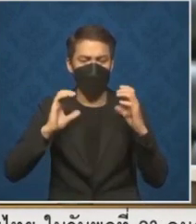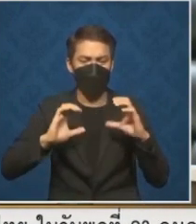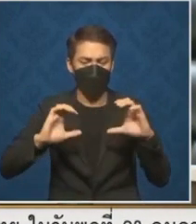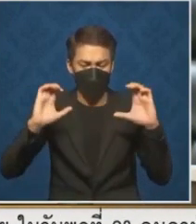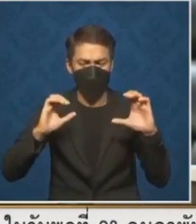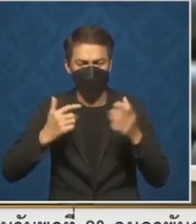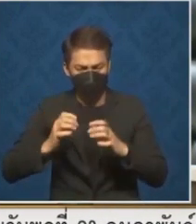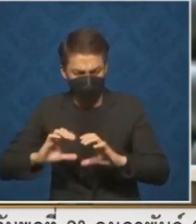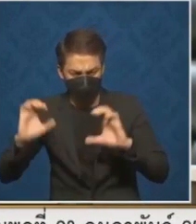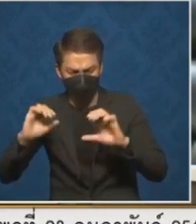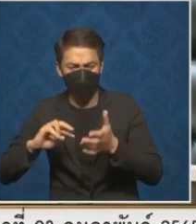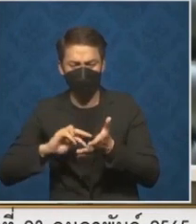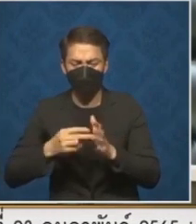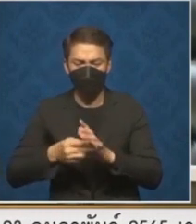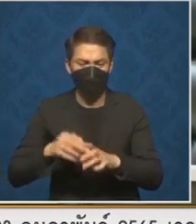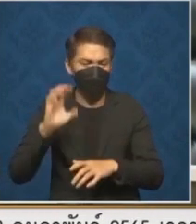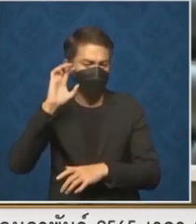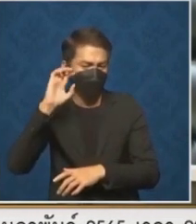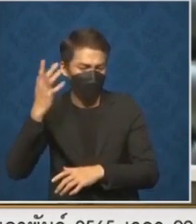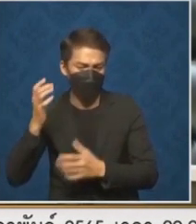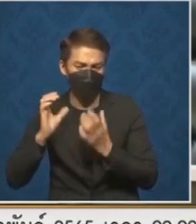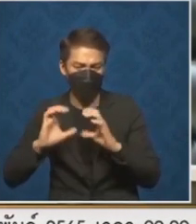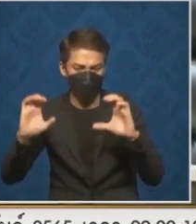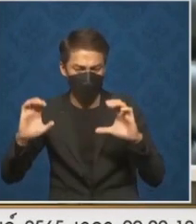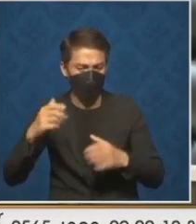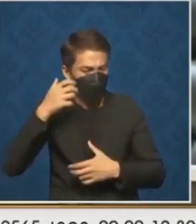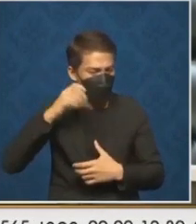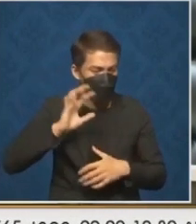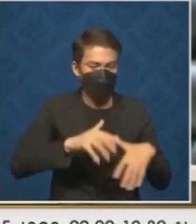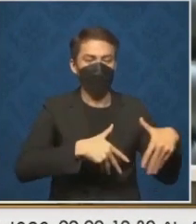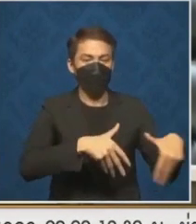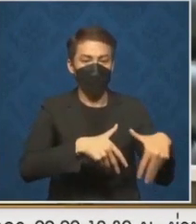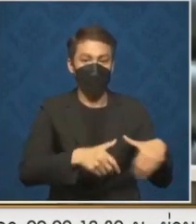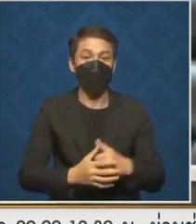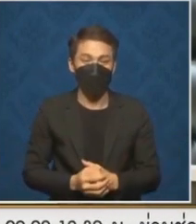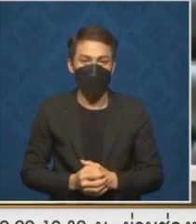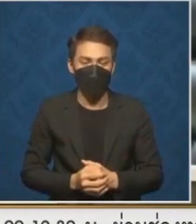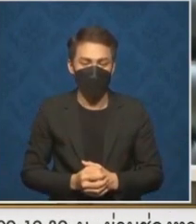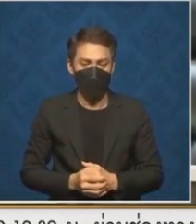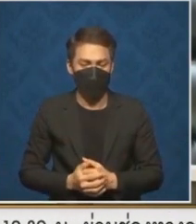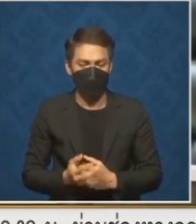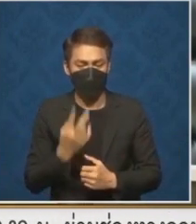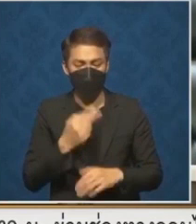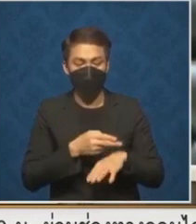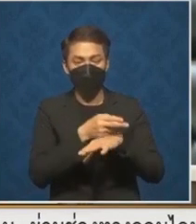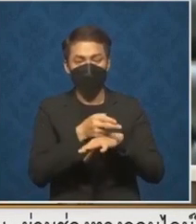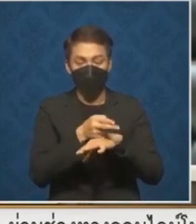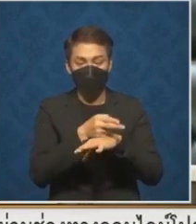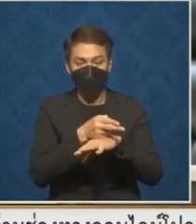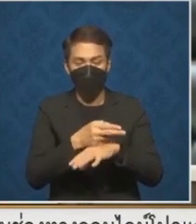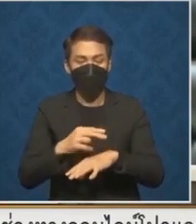่ไ้ใจประชาชน ไม่ไใจค่ารัจการคนที่ผมเอาพลิมาใหดูเนี่ย เขเป็ักมท่องถิ่น